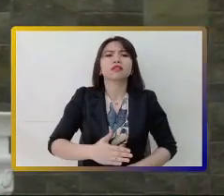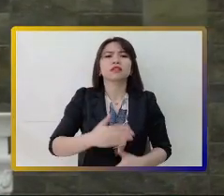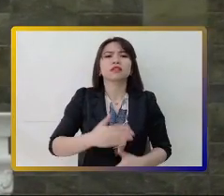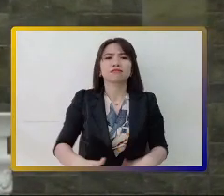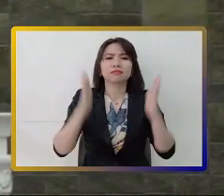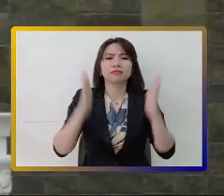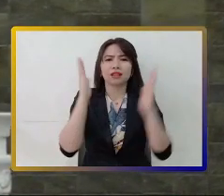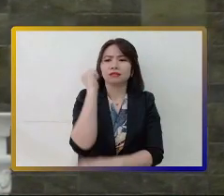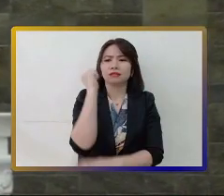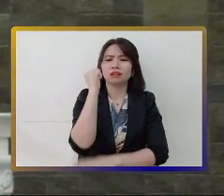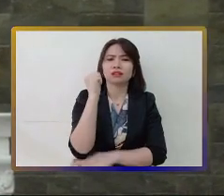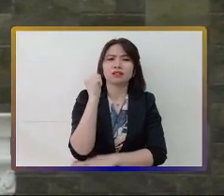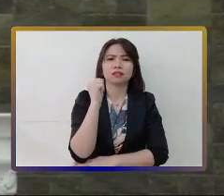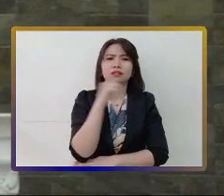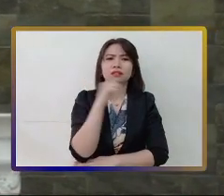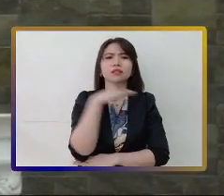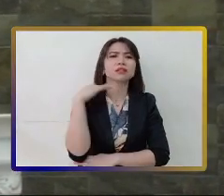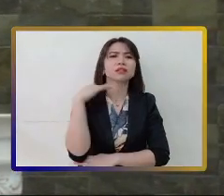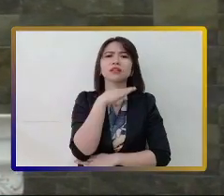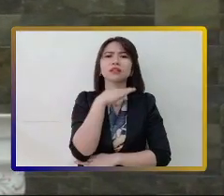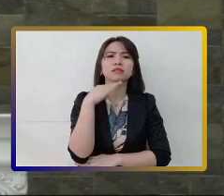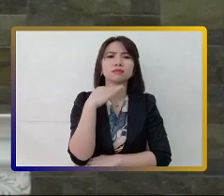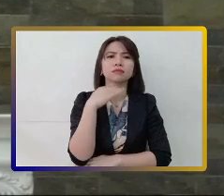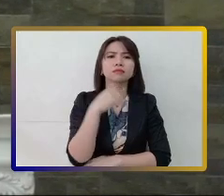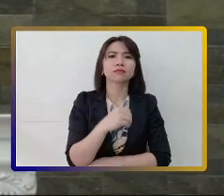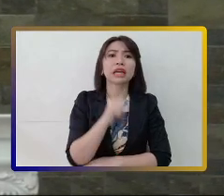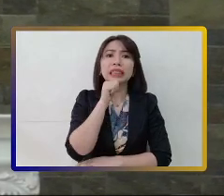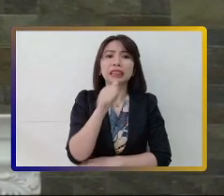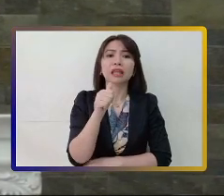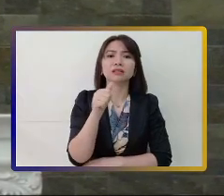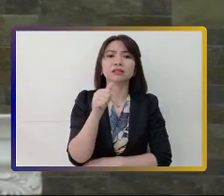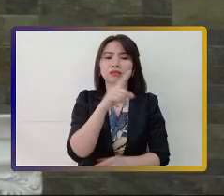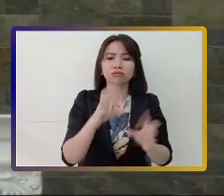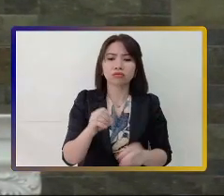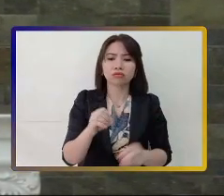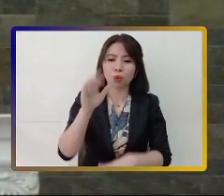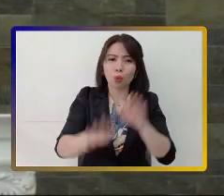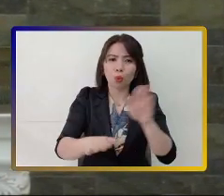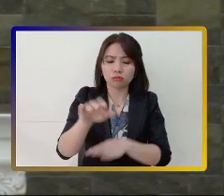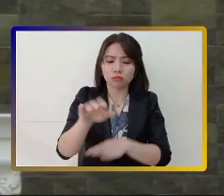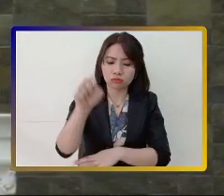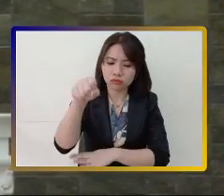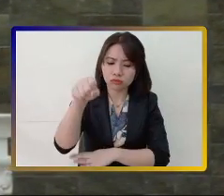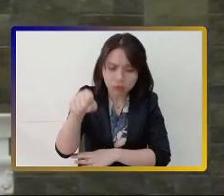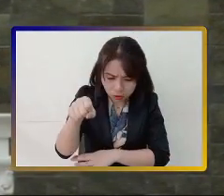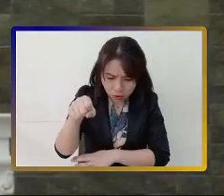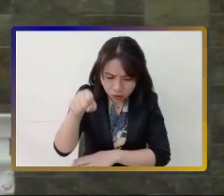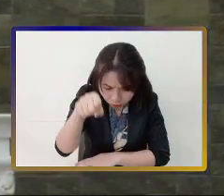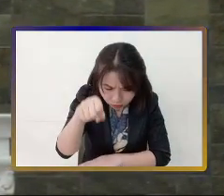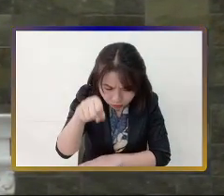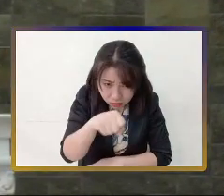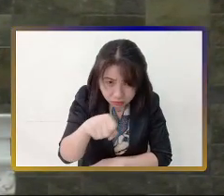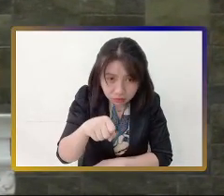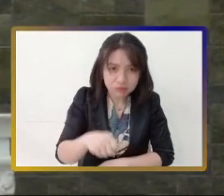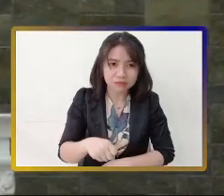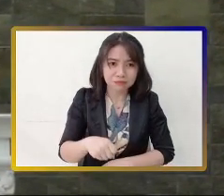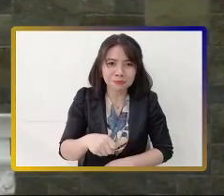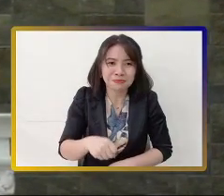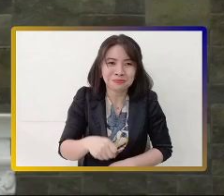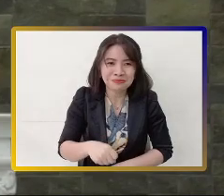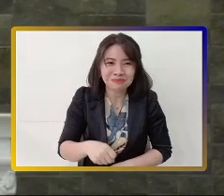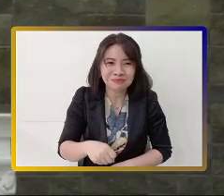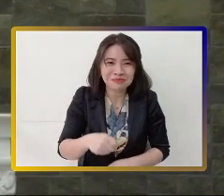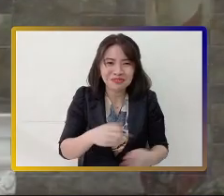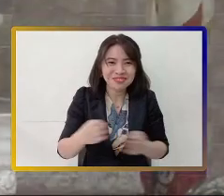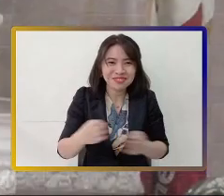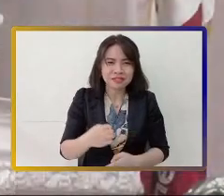Huwag kayong lalakad na parang naghahanap kayo lagi ng 5 piso sa kalsada. Chin up. Ilabas niyo dibdib niyo. Yung bang